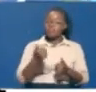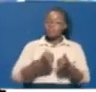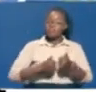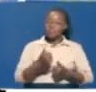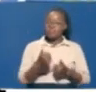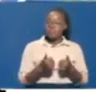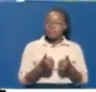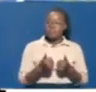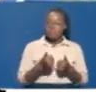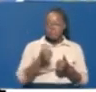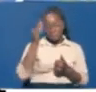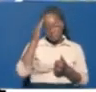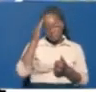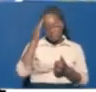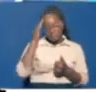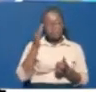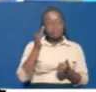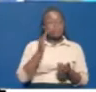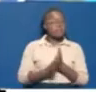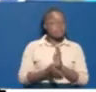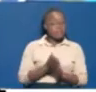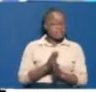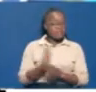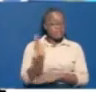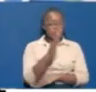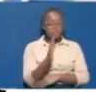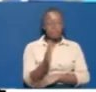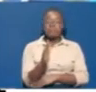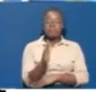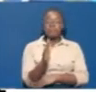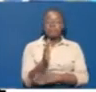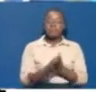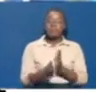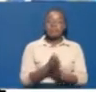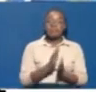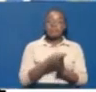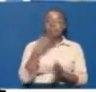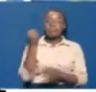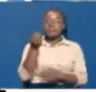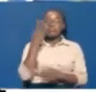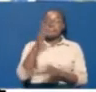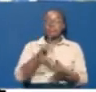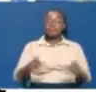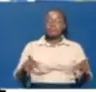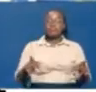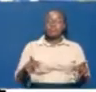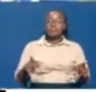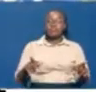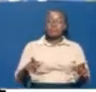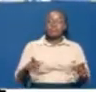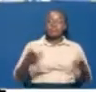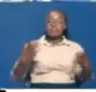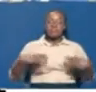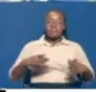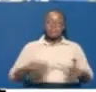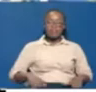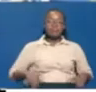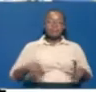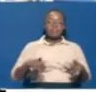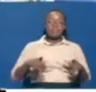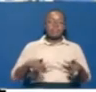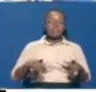we know without the forest, without the trees, without the beauty of the land, human life will actually